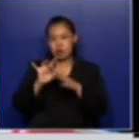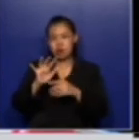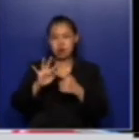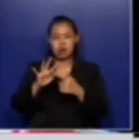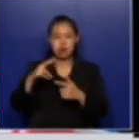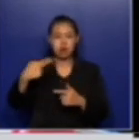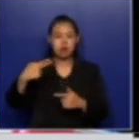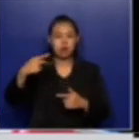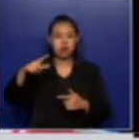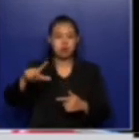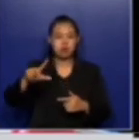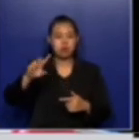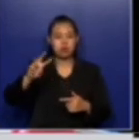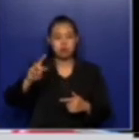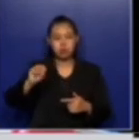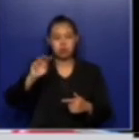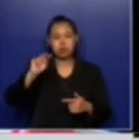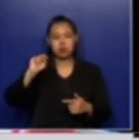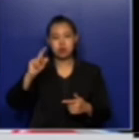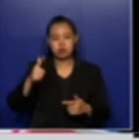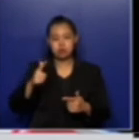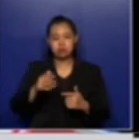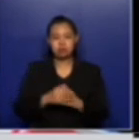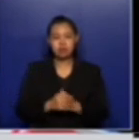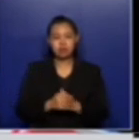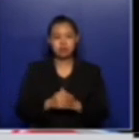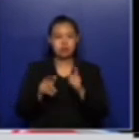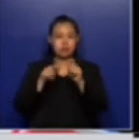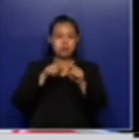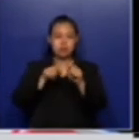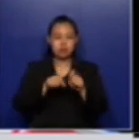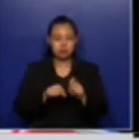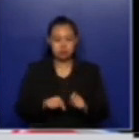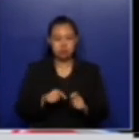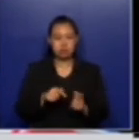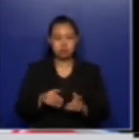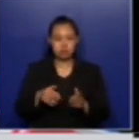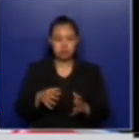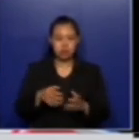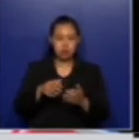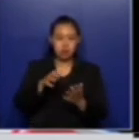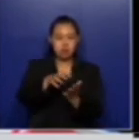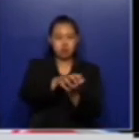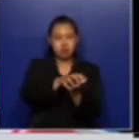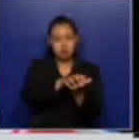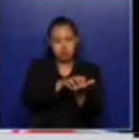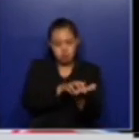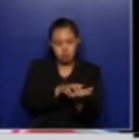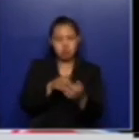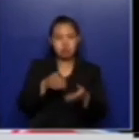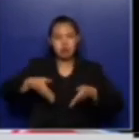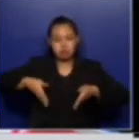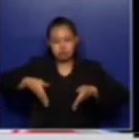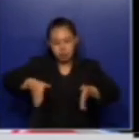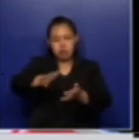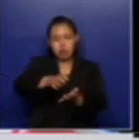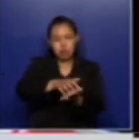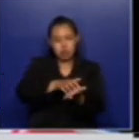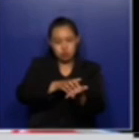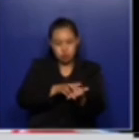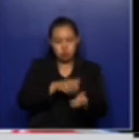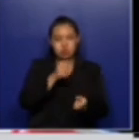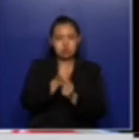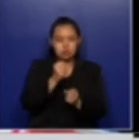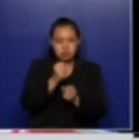แต่เชียงรายถึงแม่จันเนี่ยก็จะเป็นช่วงๆที่จะต้องขูดถนนลอกถนนรื้อถนนแล้วก็ทำ